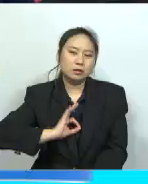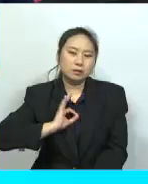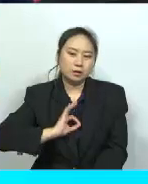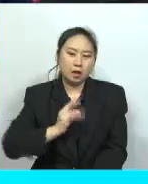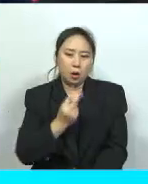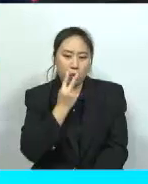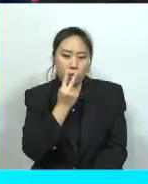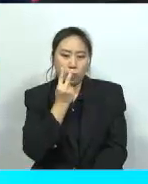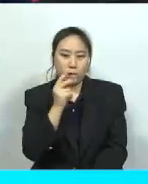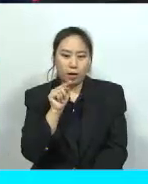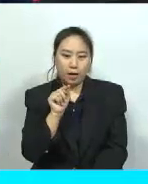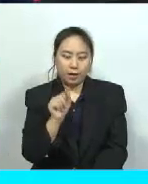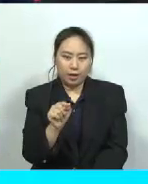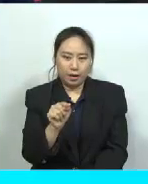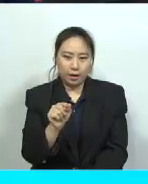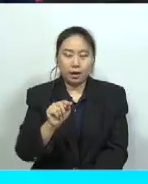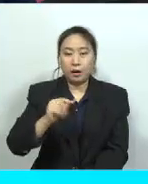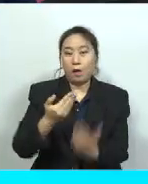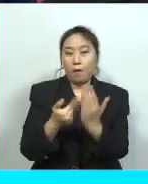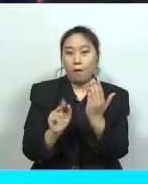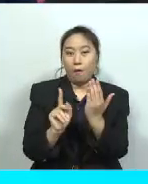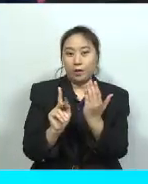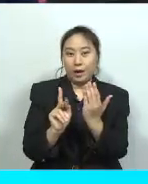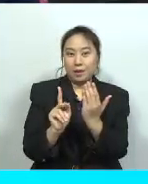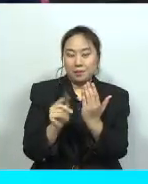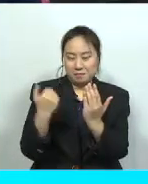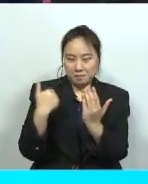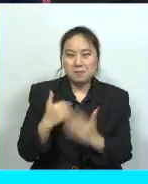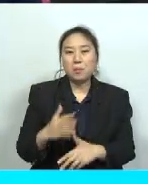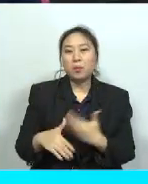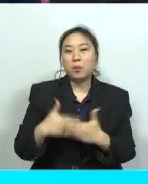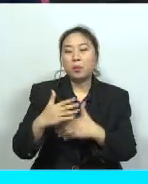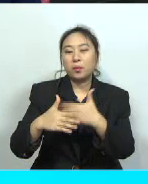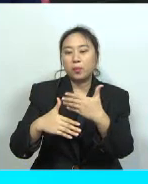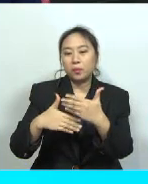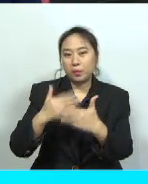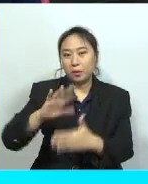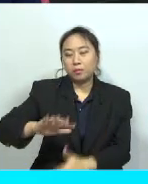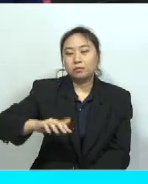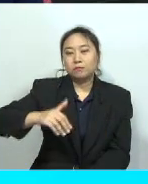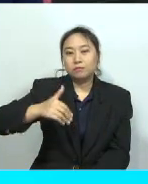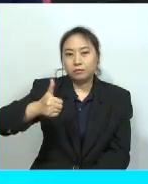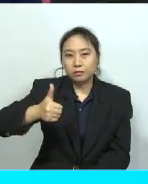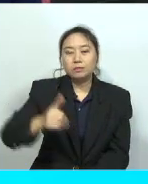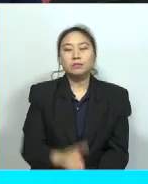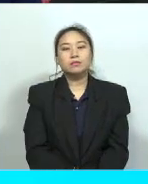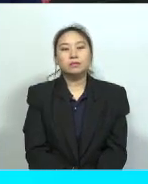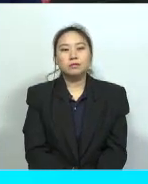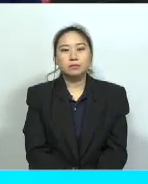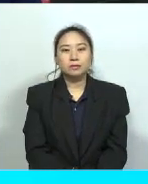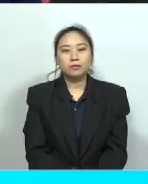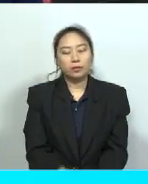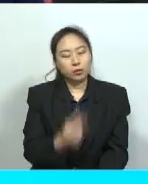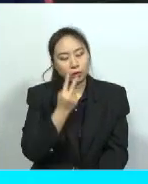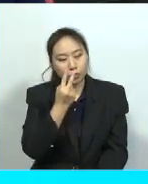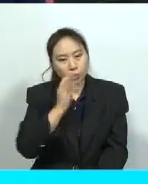เมืองขอนแก่นก็จะมีเหมือนมีการเปลี่ยนแปลงในทางที่ดีแล้วก็ดู